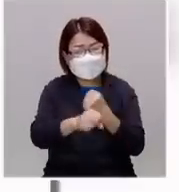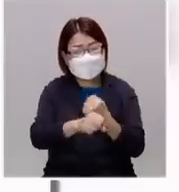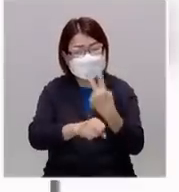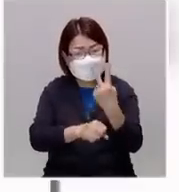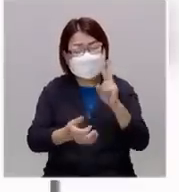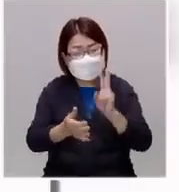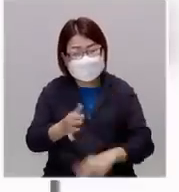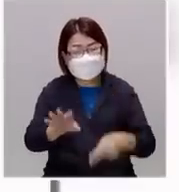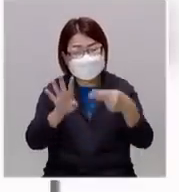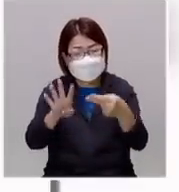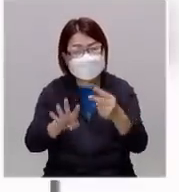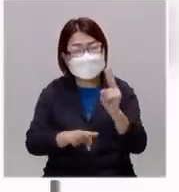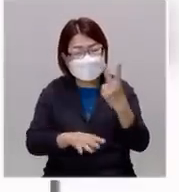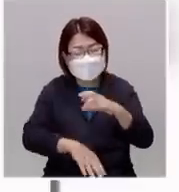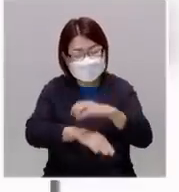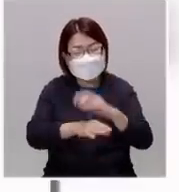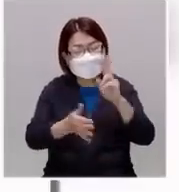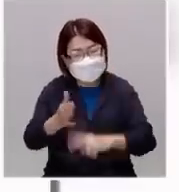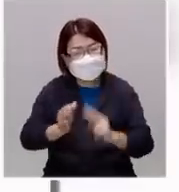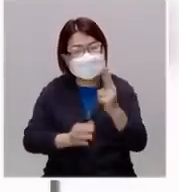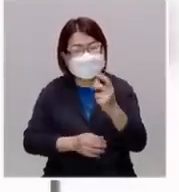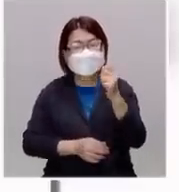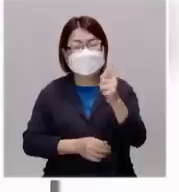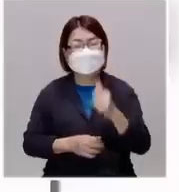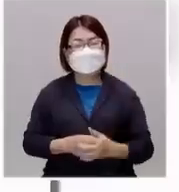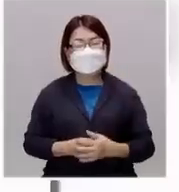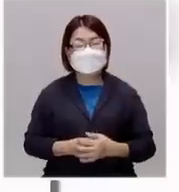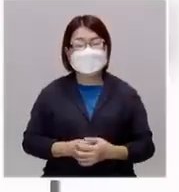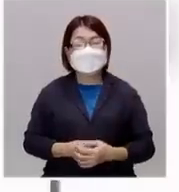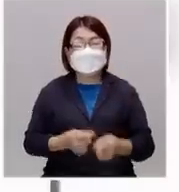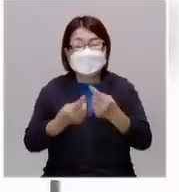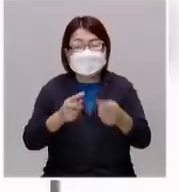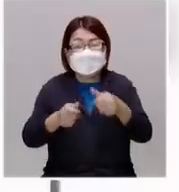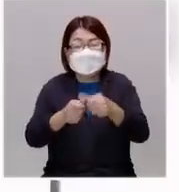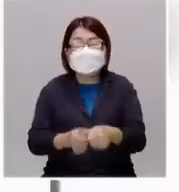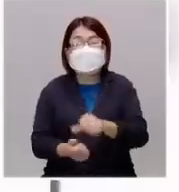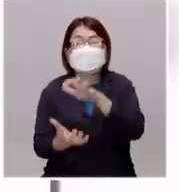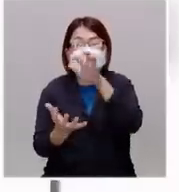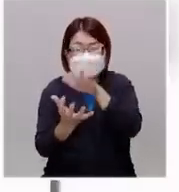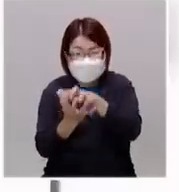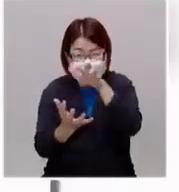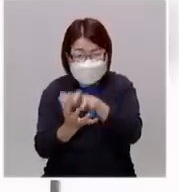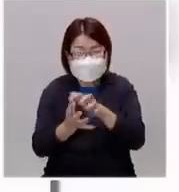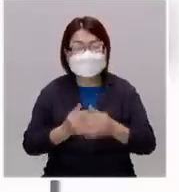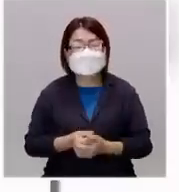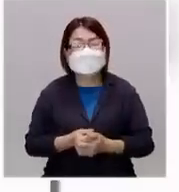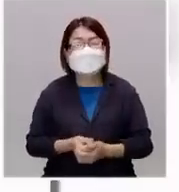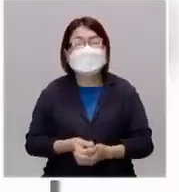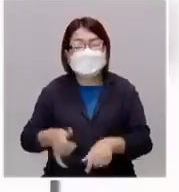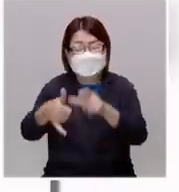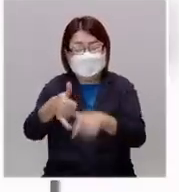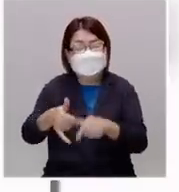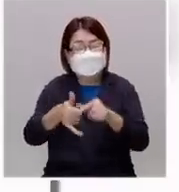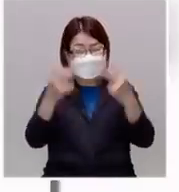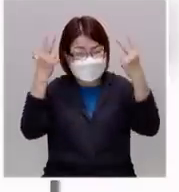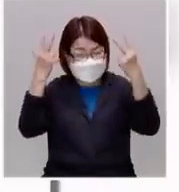ทหรือทั้งจำทั้งปรับด้วยค่ะส่วนในพื้นที่จังหวัดสมุทรปราการนะคะมีกรณีของนายกเทศมนตรีเทศบา